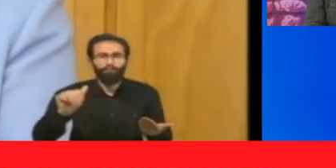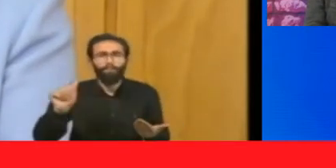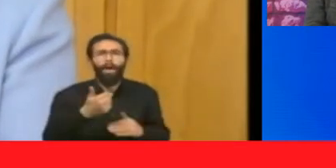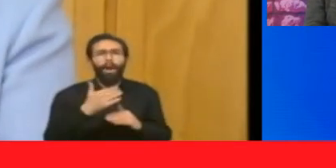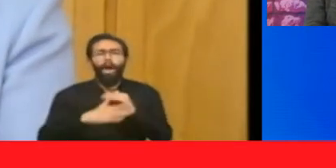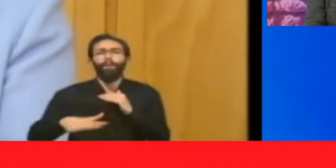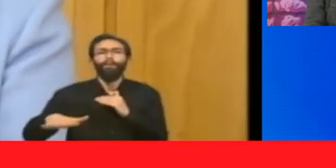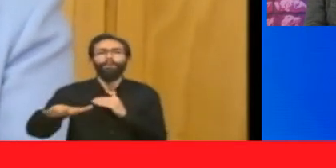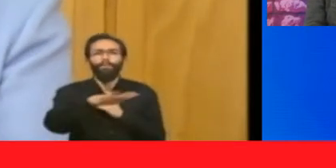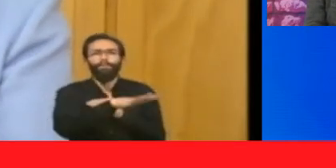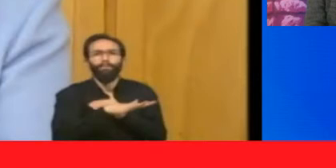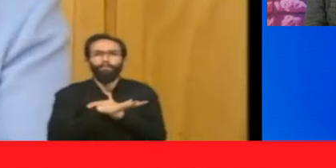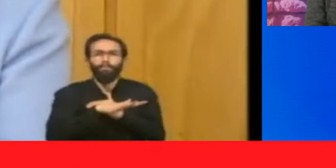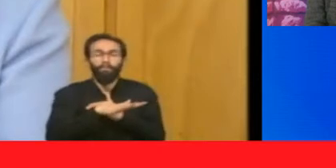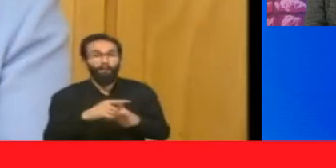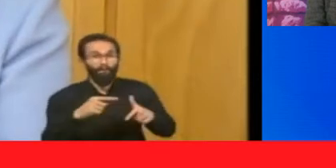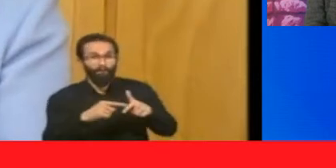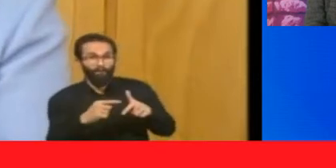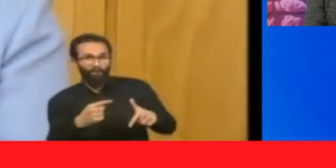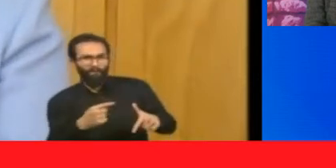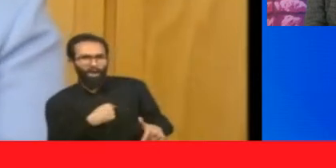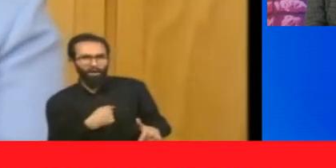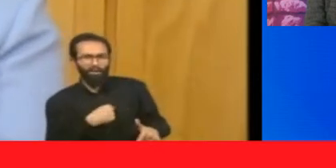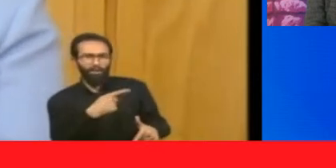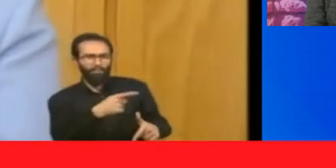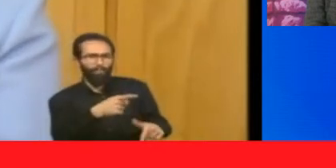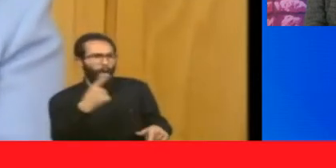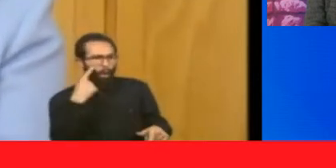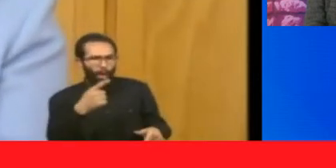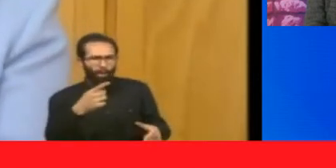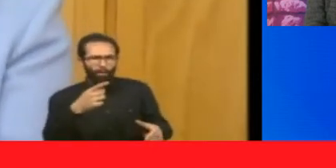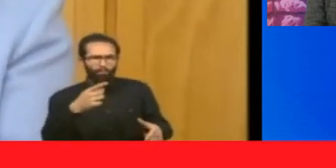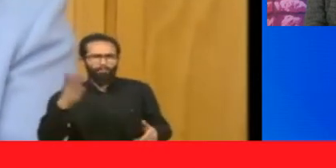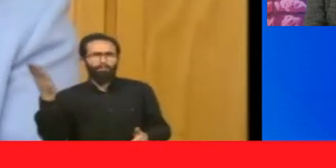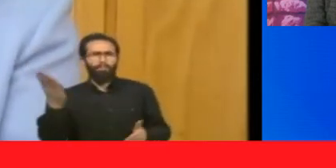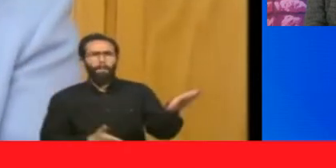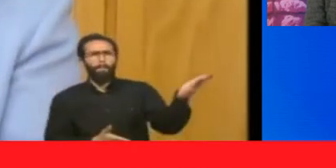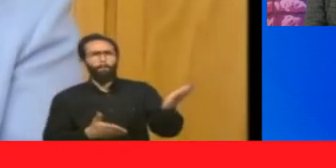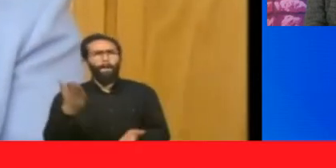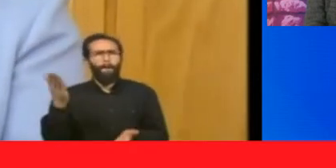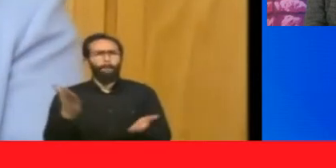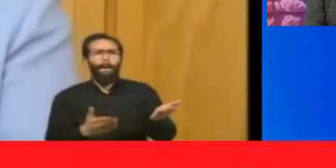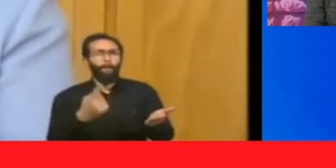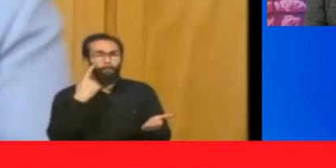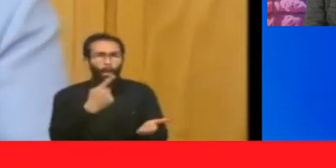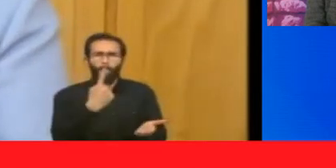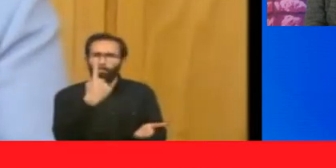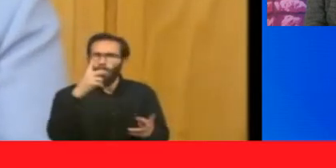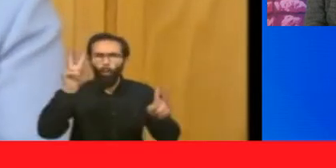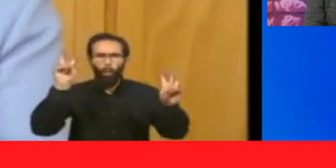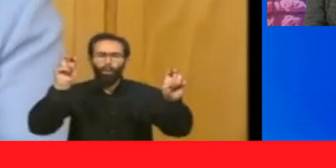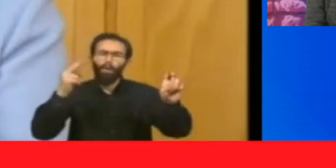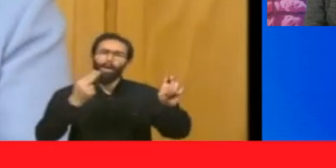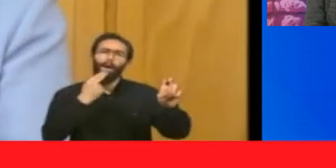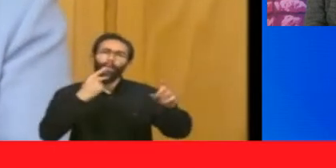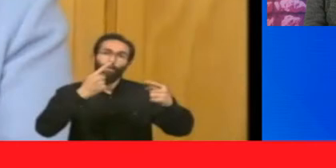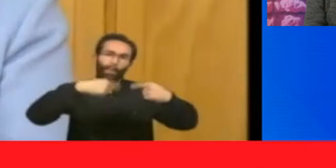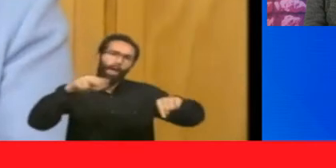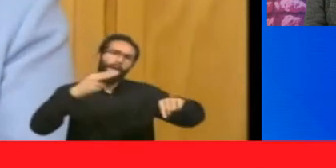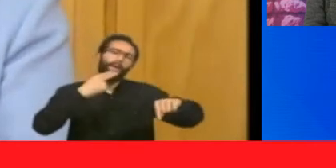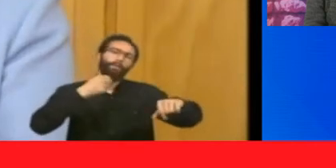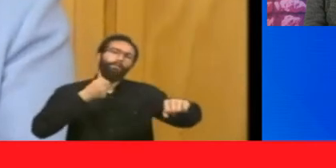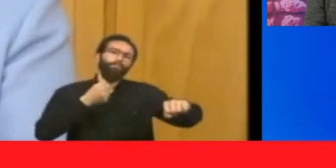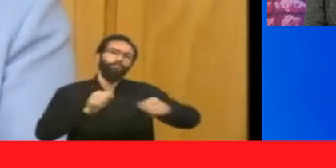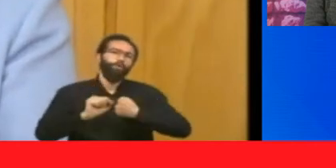kuşatmasının bir diğer hedefi kadınlardır, kadın mücadelesidir. Tek adamın bir gece